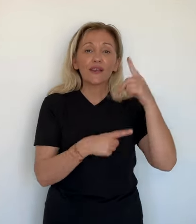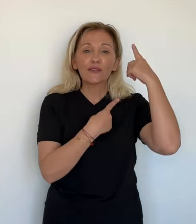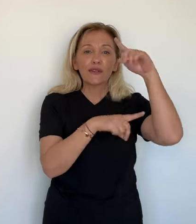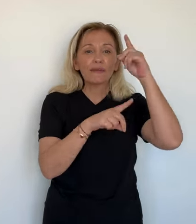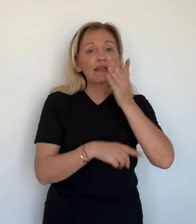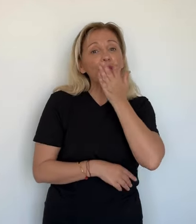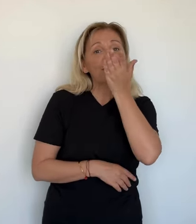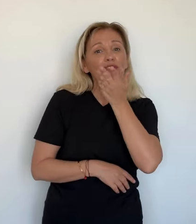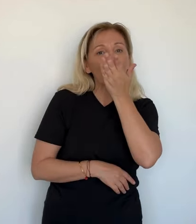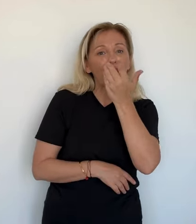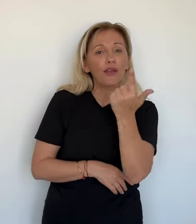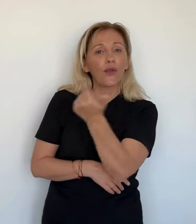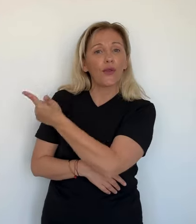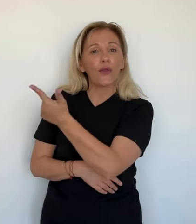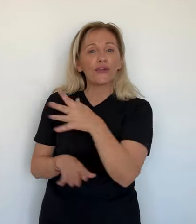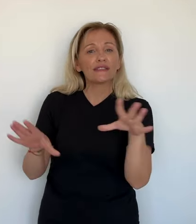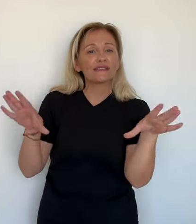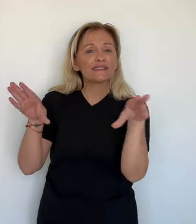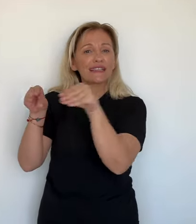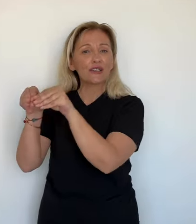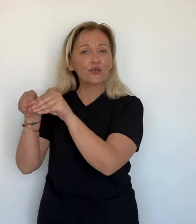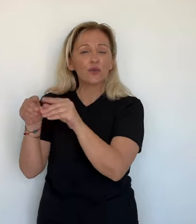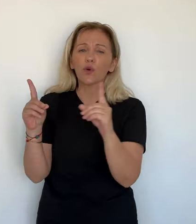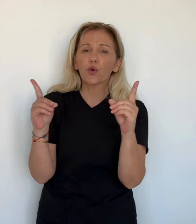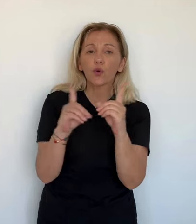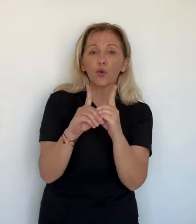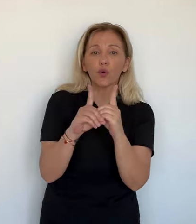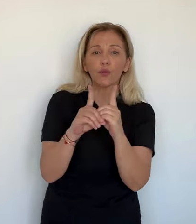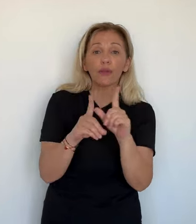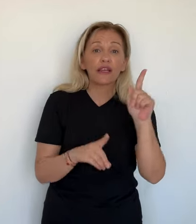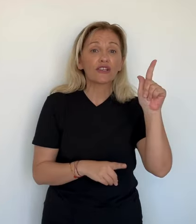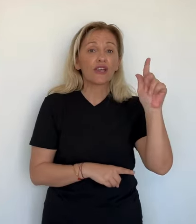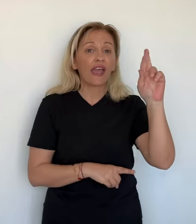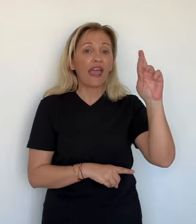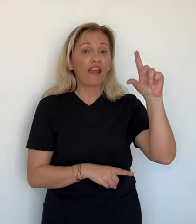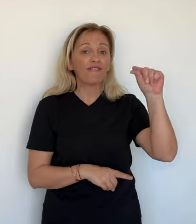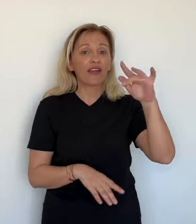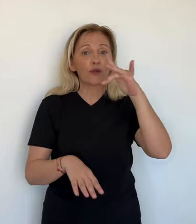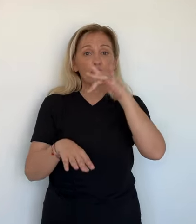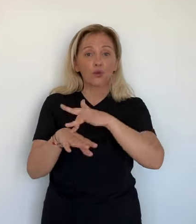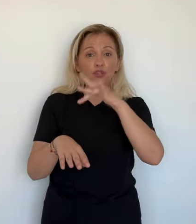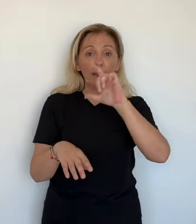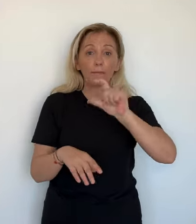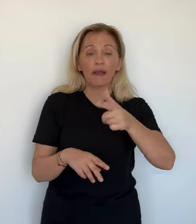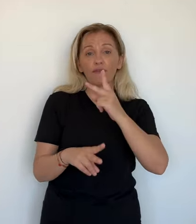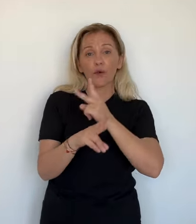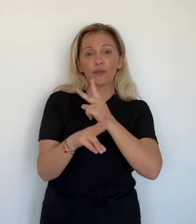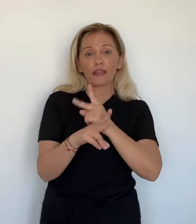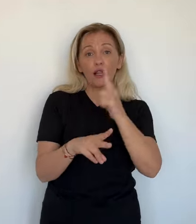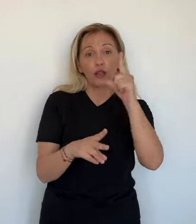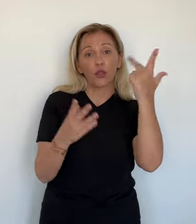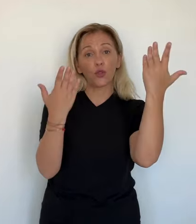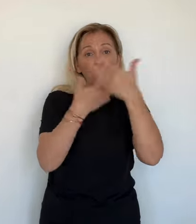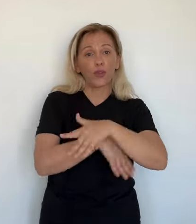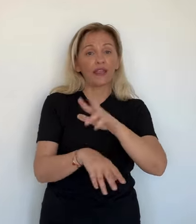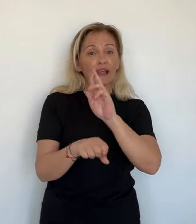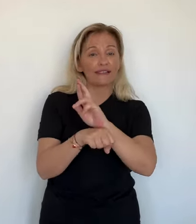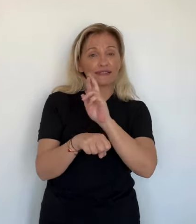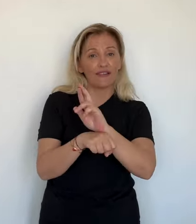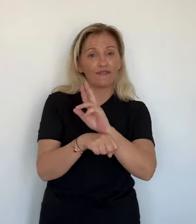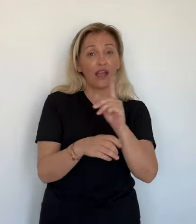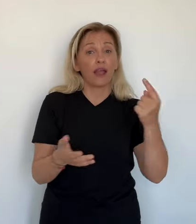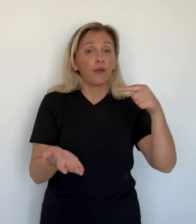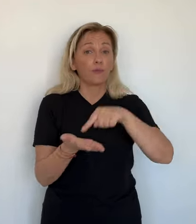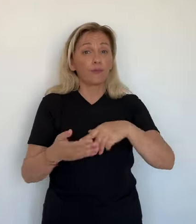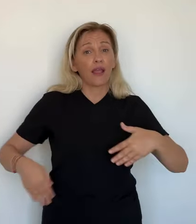qualitative une offre de séjour très hétéroclite. Dans cet hôtel du centre-ville, des séjours courts, comme pour ces touristes de République tchèque qui